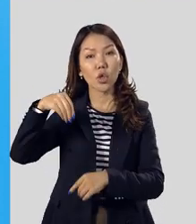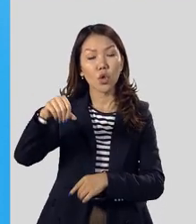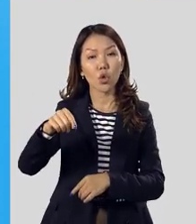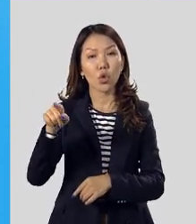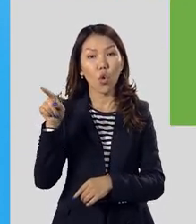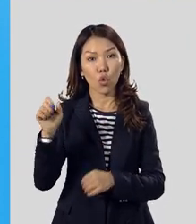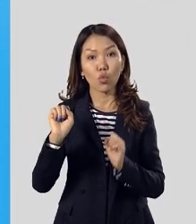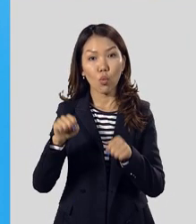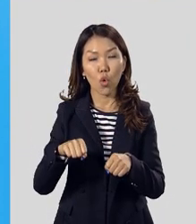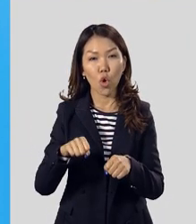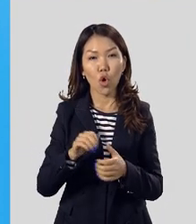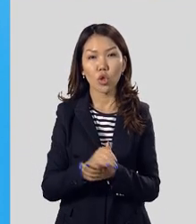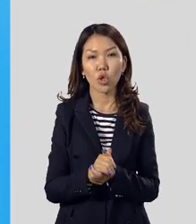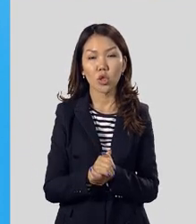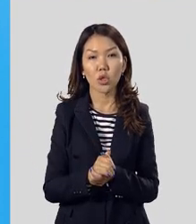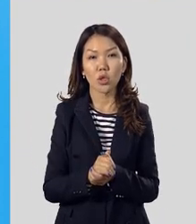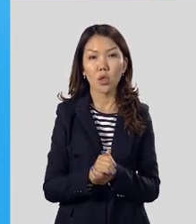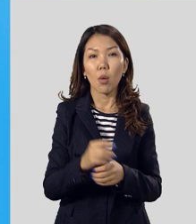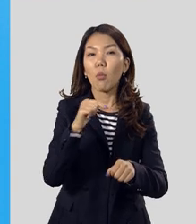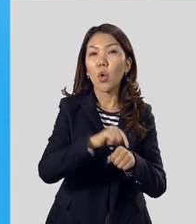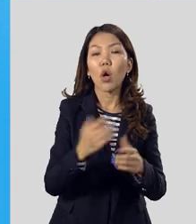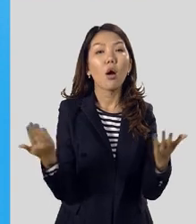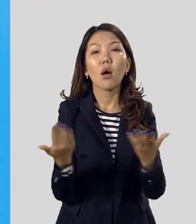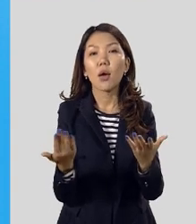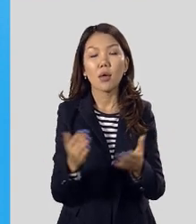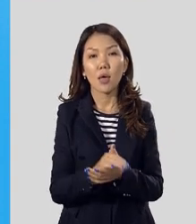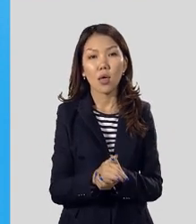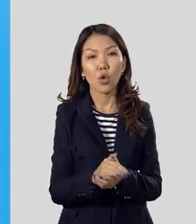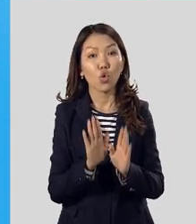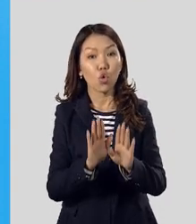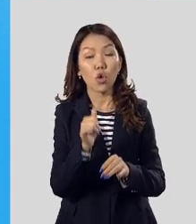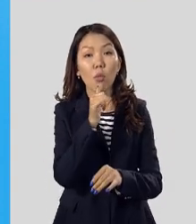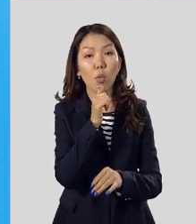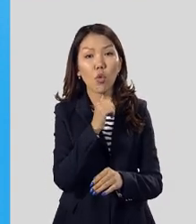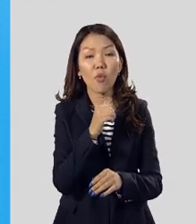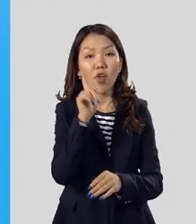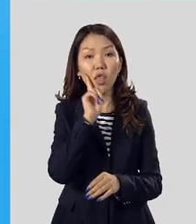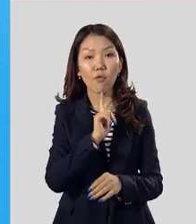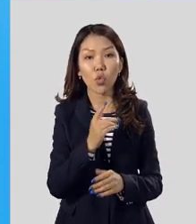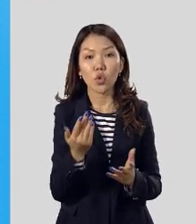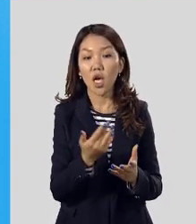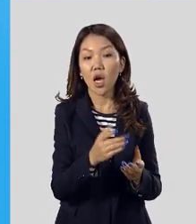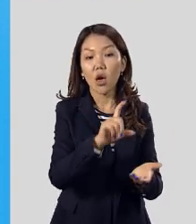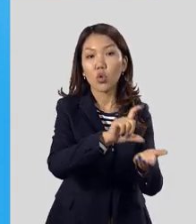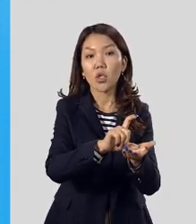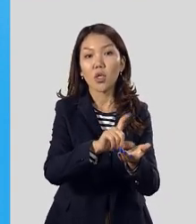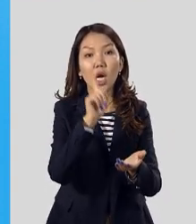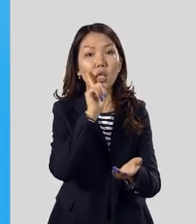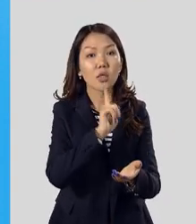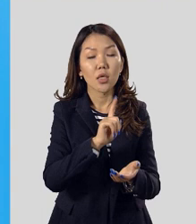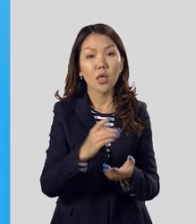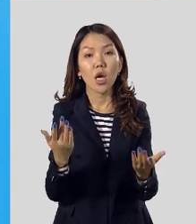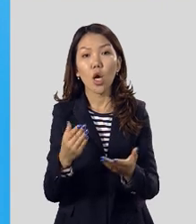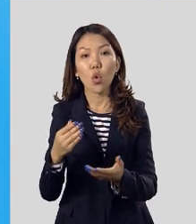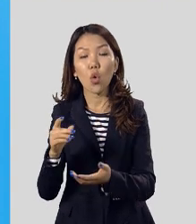сможет определить, где какая вода, только попробовав ее на вкус. Язык – это орган